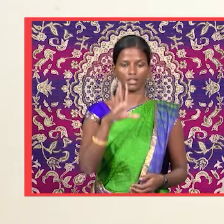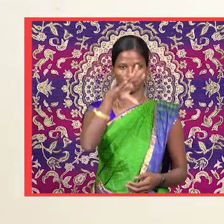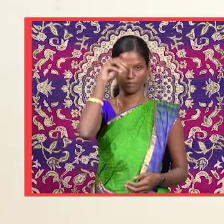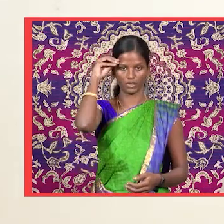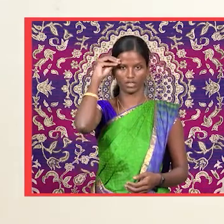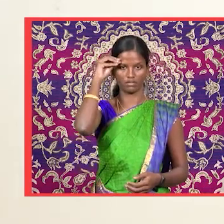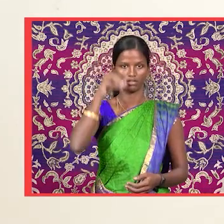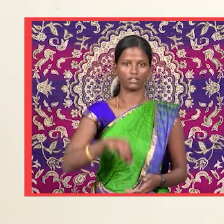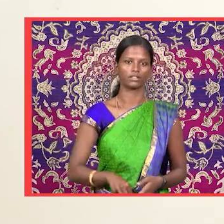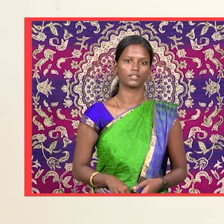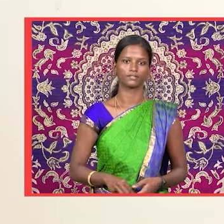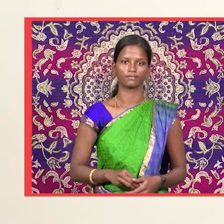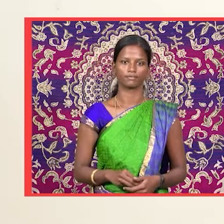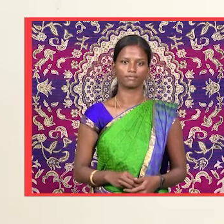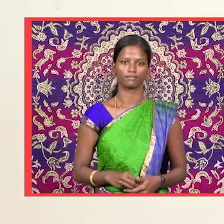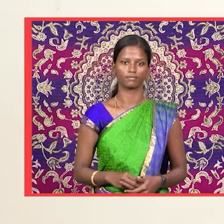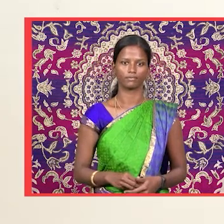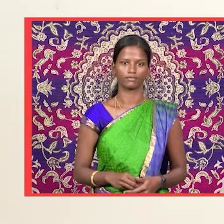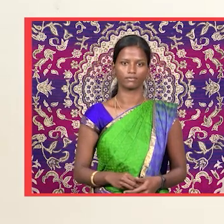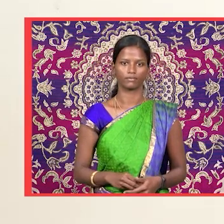பெற்றவர்களின் எண்ணிக்கை